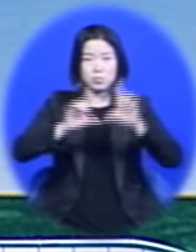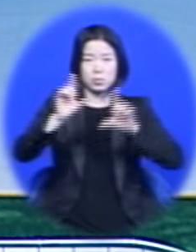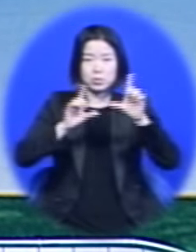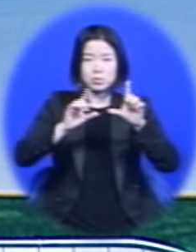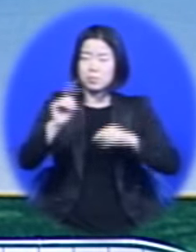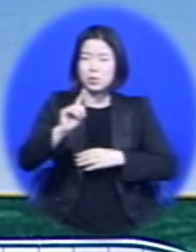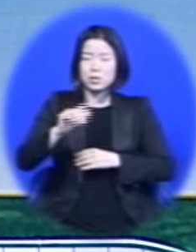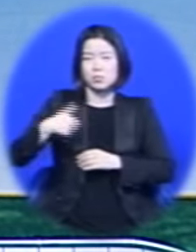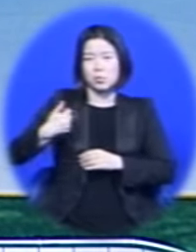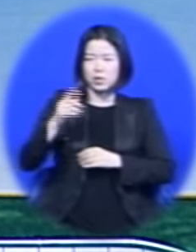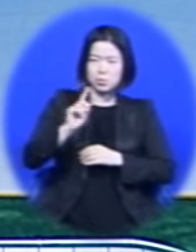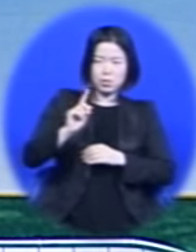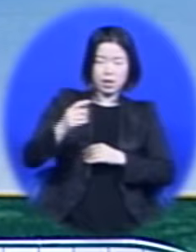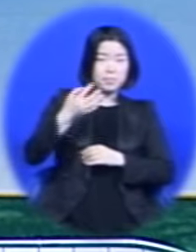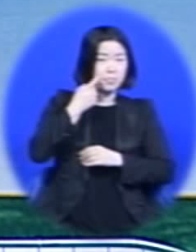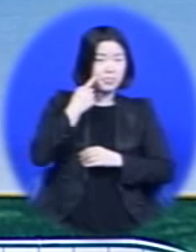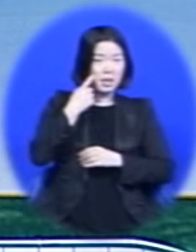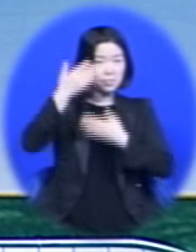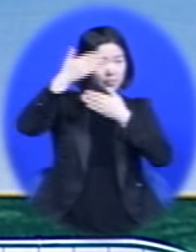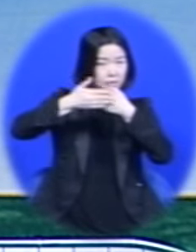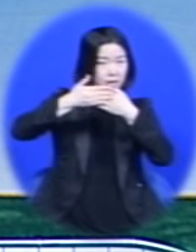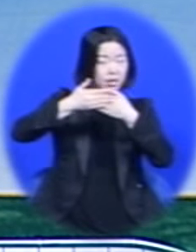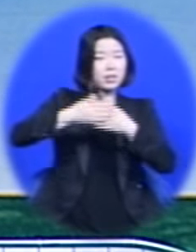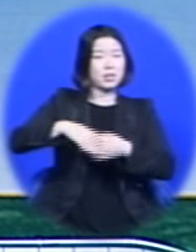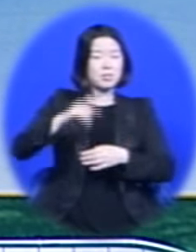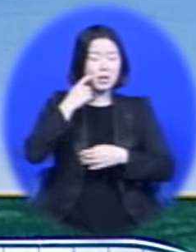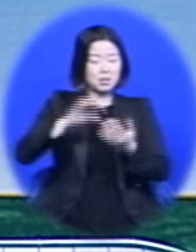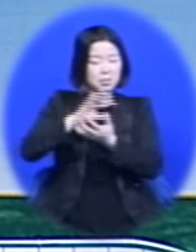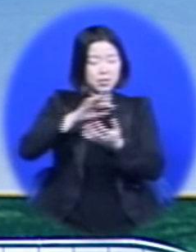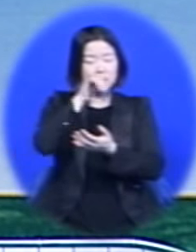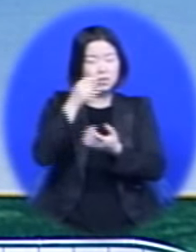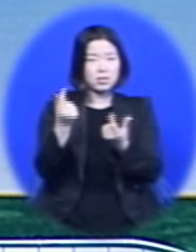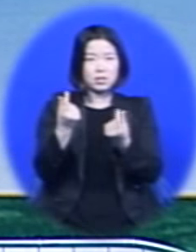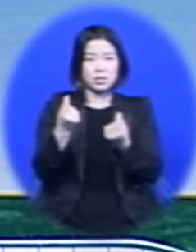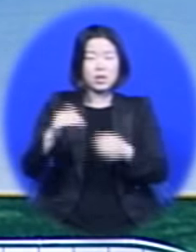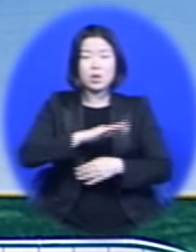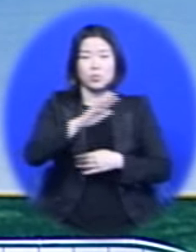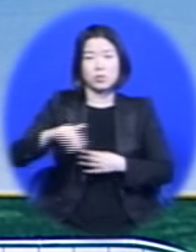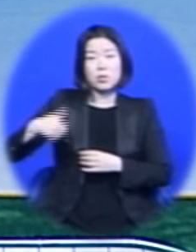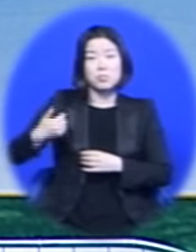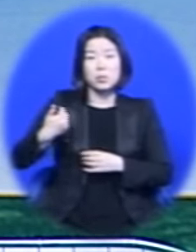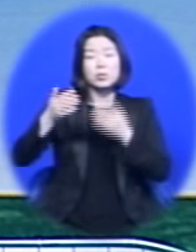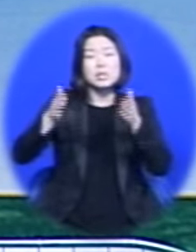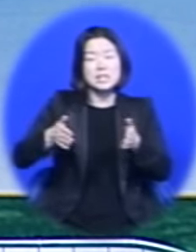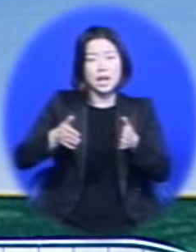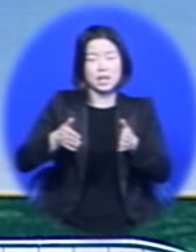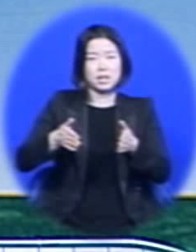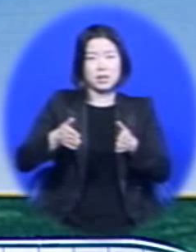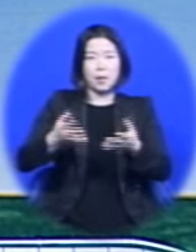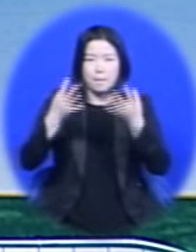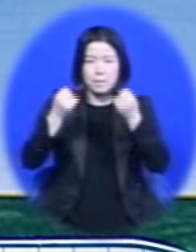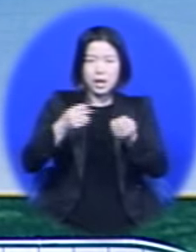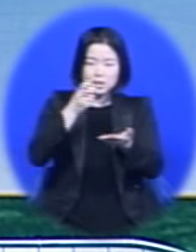뭔지 모르게 좀 가식적이고 거짓이 많이 섞여 있는 것 같다. 우리가 우리도 모르는 사이에 상당히